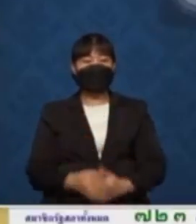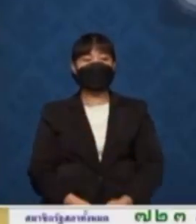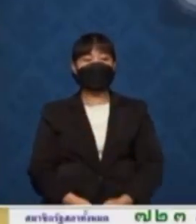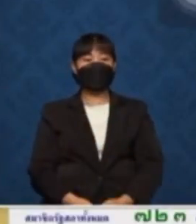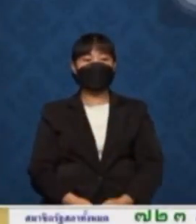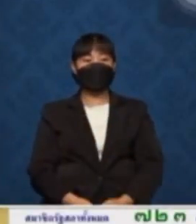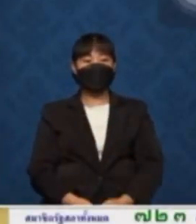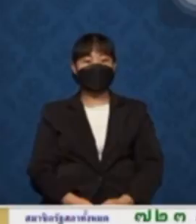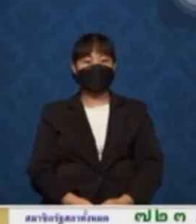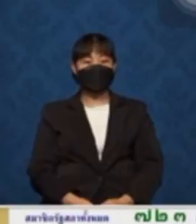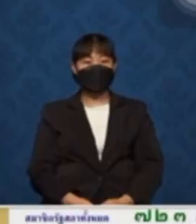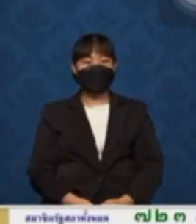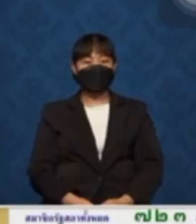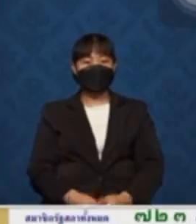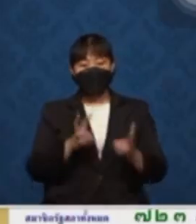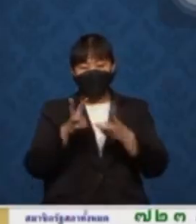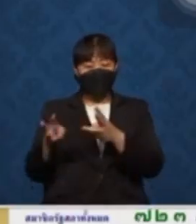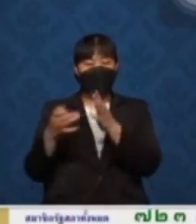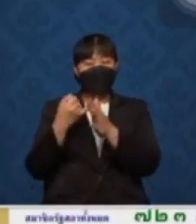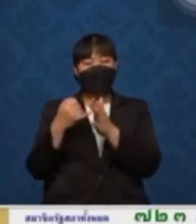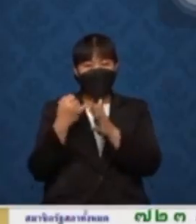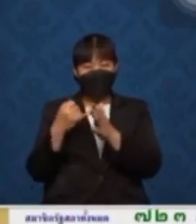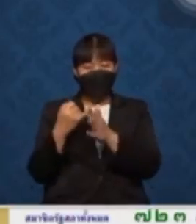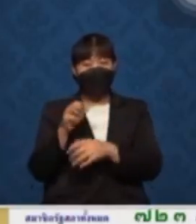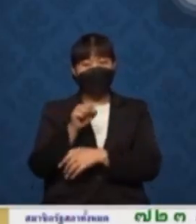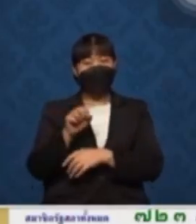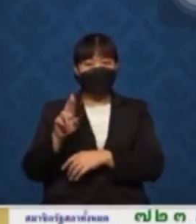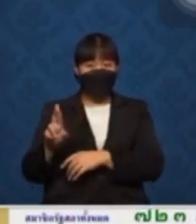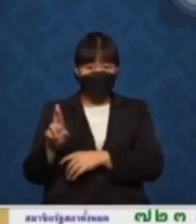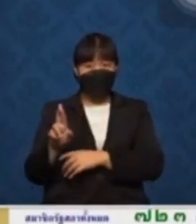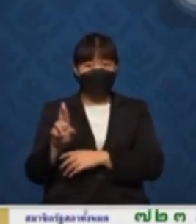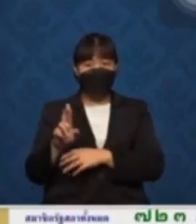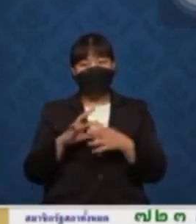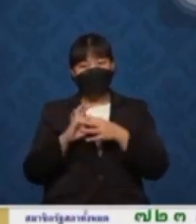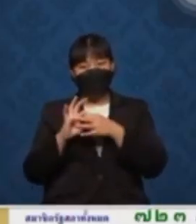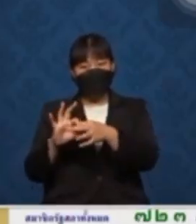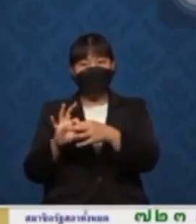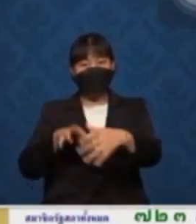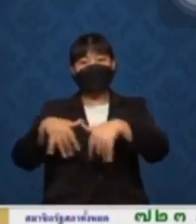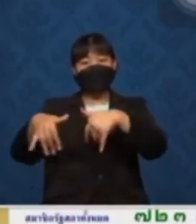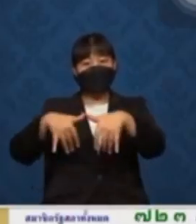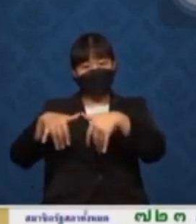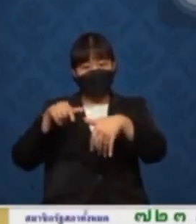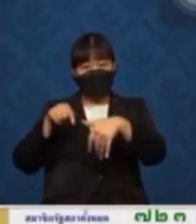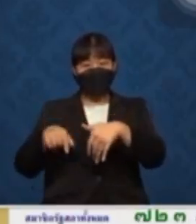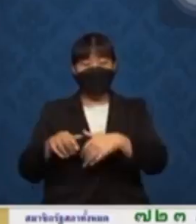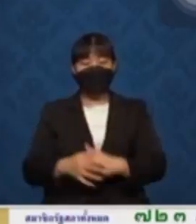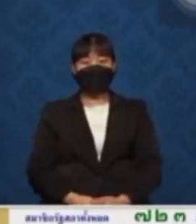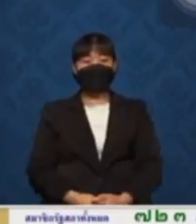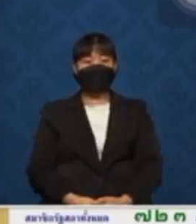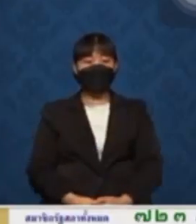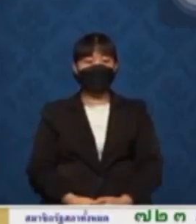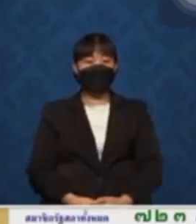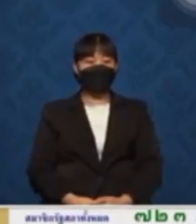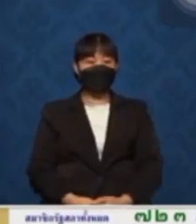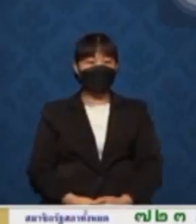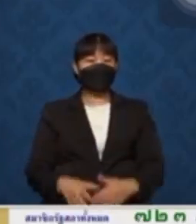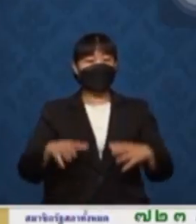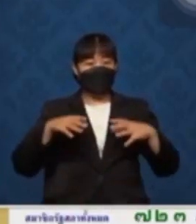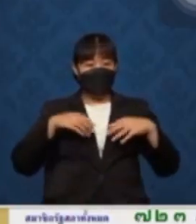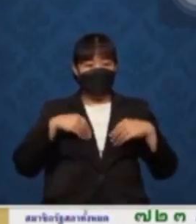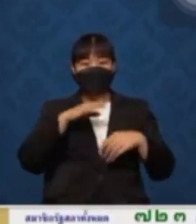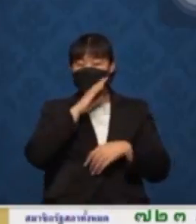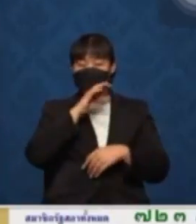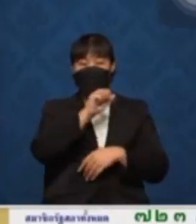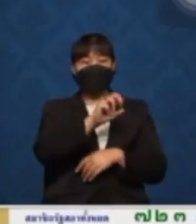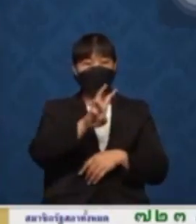ออกที่เรียบง่ายและปกติที่สุดในการทำให้รัฐสภานั้นมีความยึดโยงกับประชาชนในกรอบของประชาธิปไตยต้องยอมรับว่าครับว่าถ้าเราต้องการจะมีวุฒิส